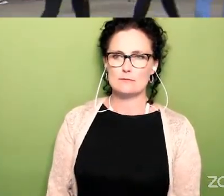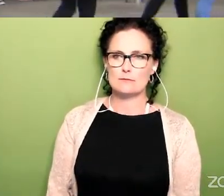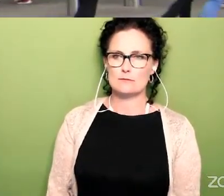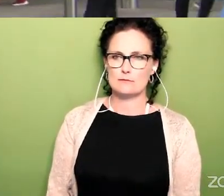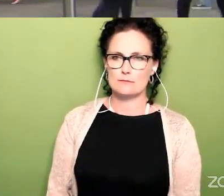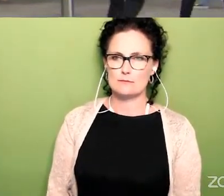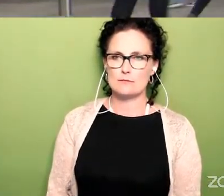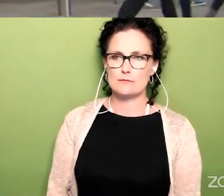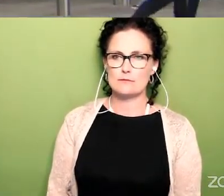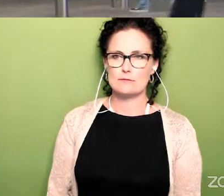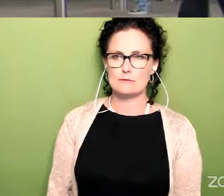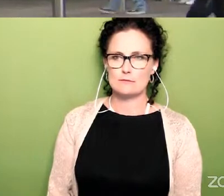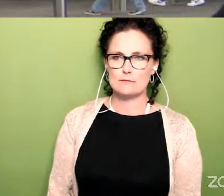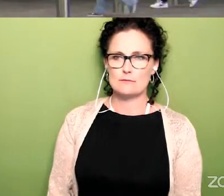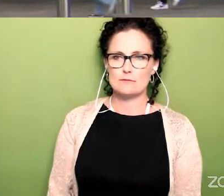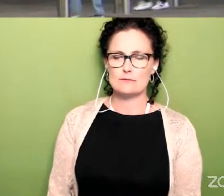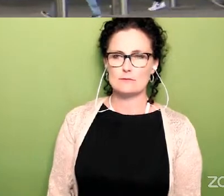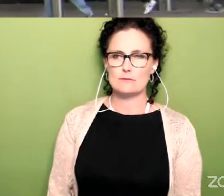आए